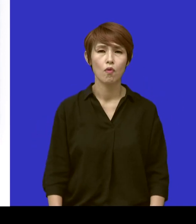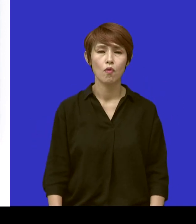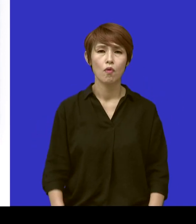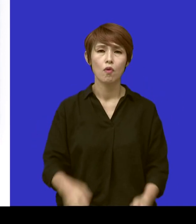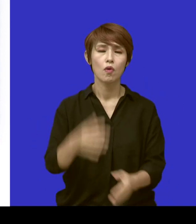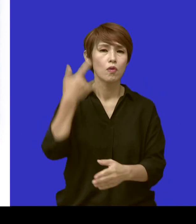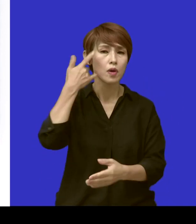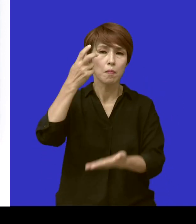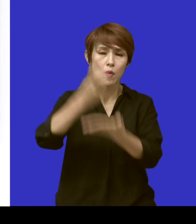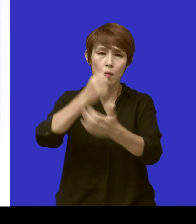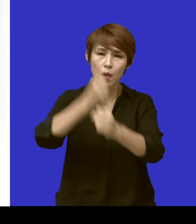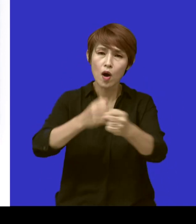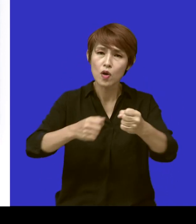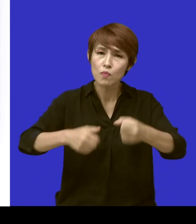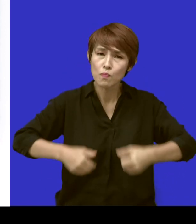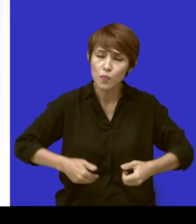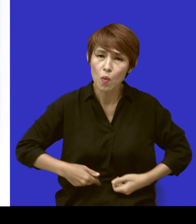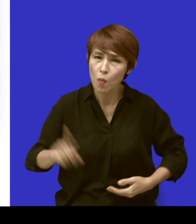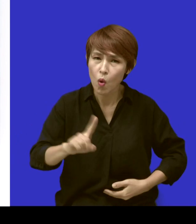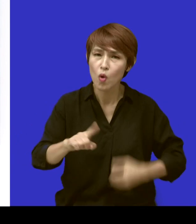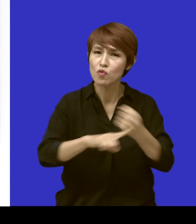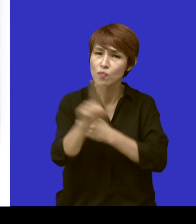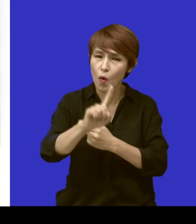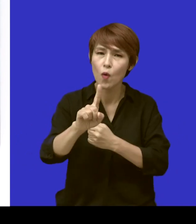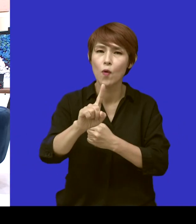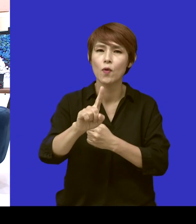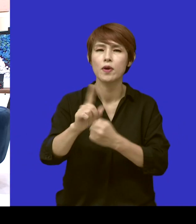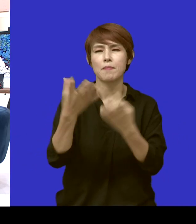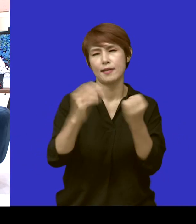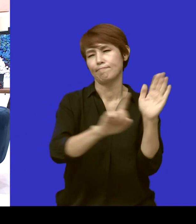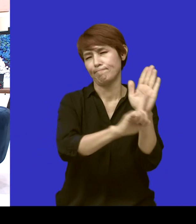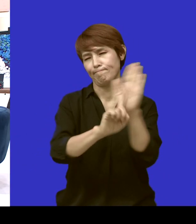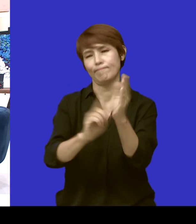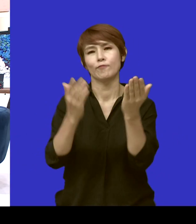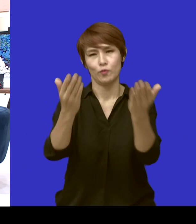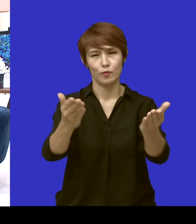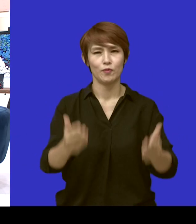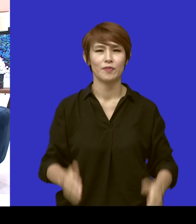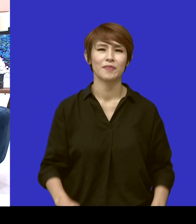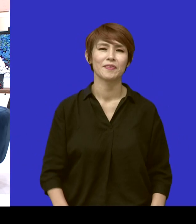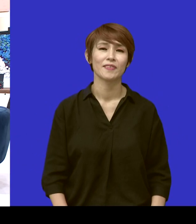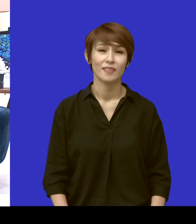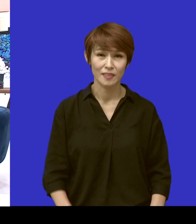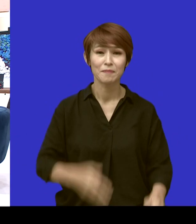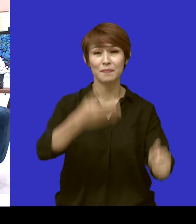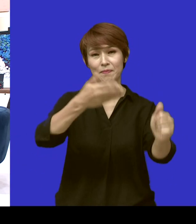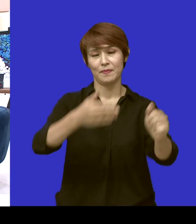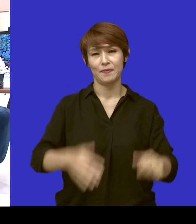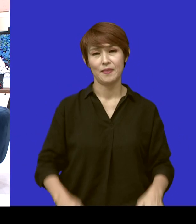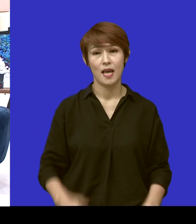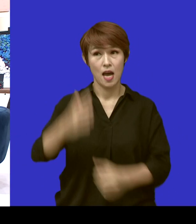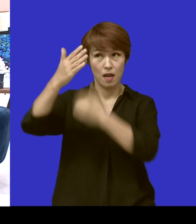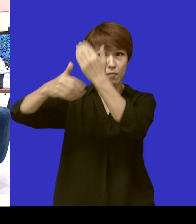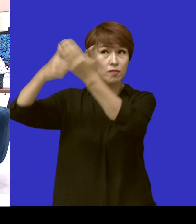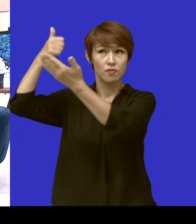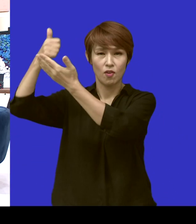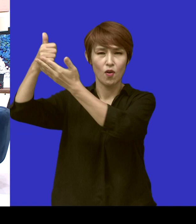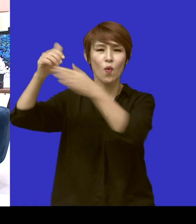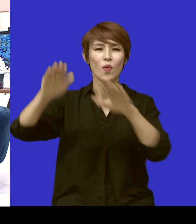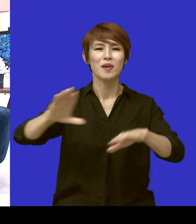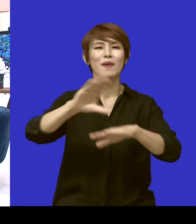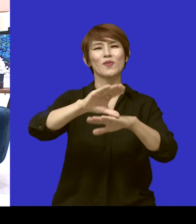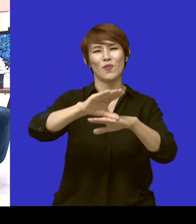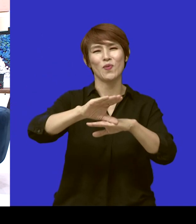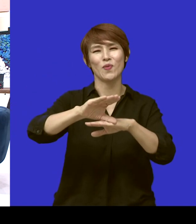개정이 필요한지도 이제 앞으로 태경 씨가 앞장서서 많은 곳에서 증거해 주시길 바랄게요. 그래서 하나님께서 아마 오늘 이